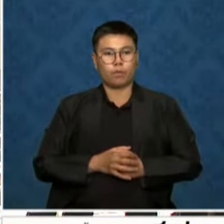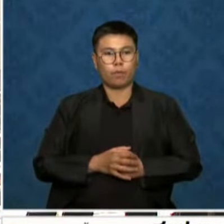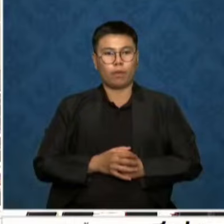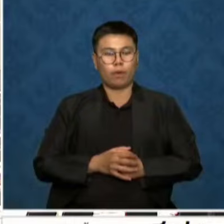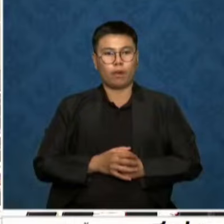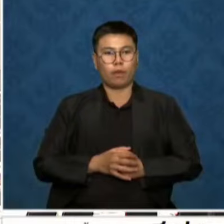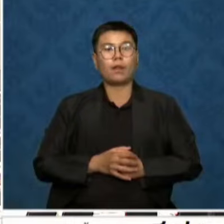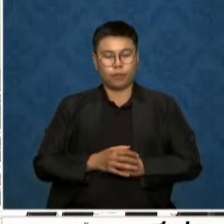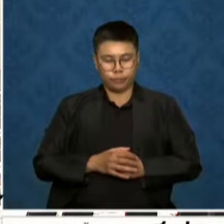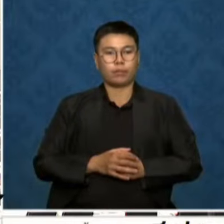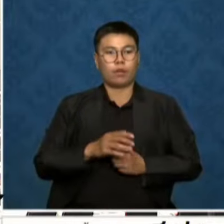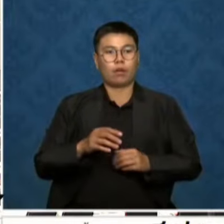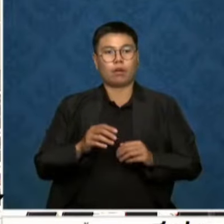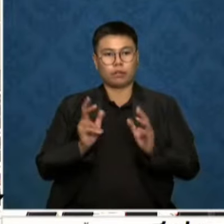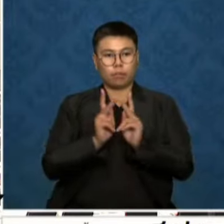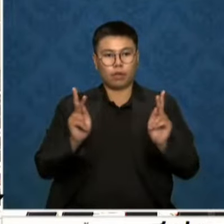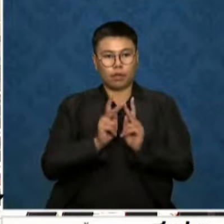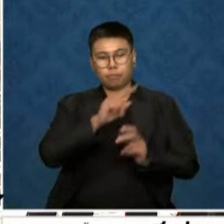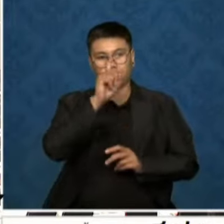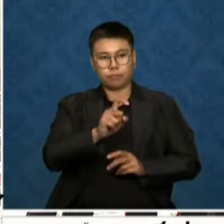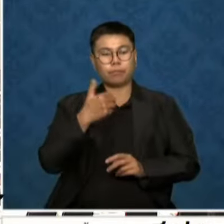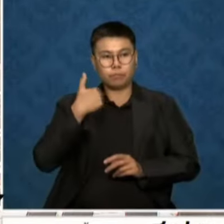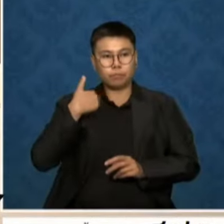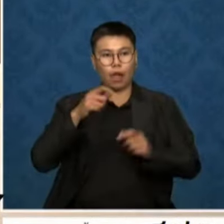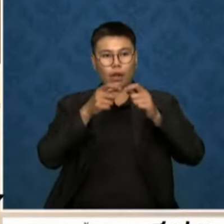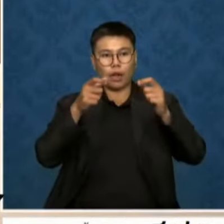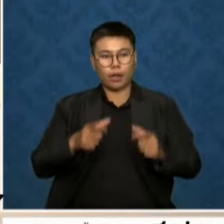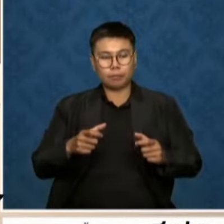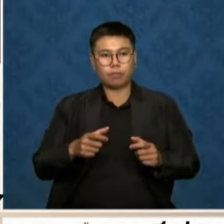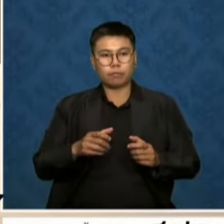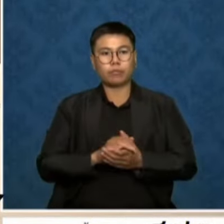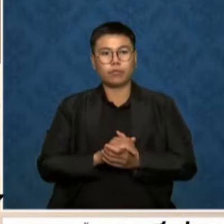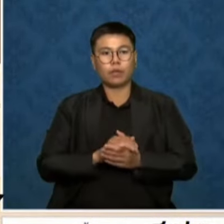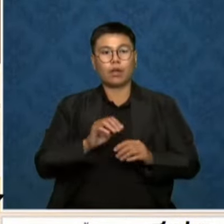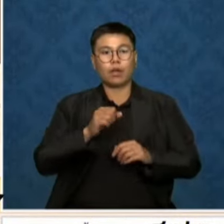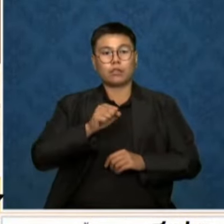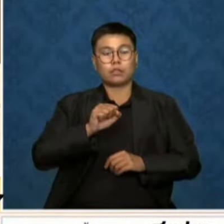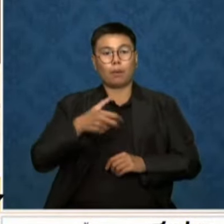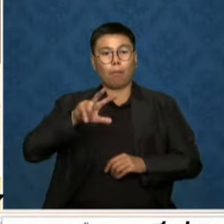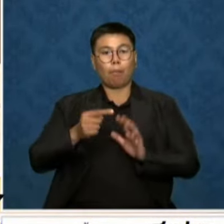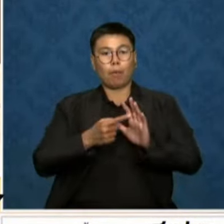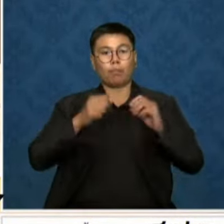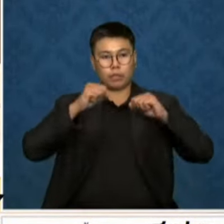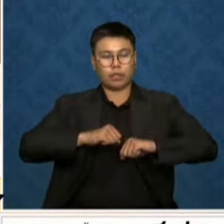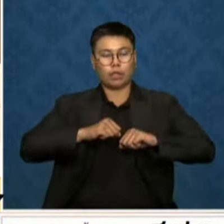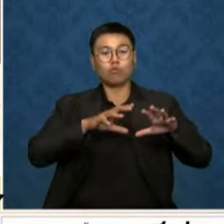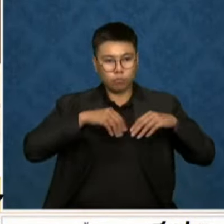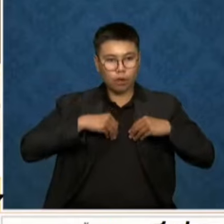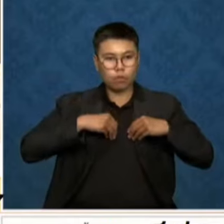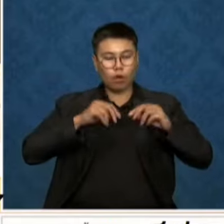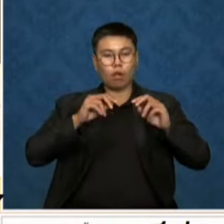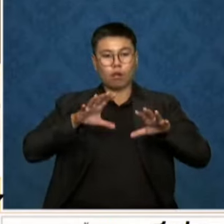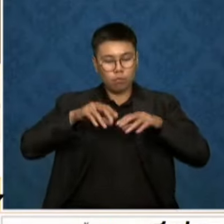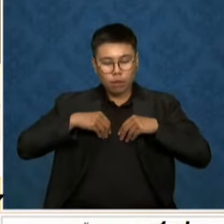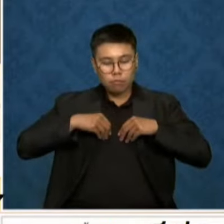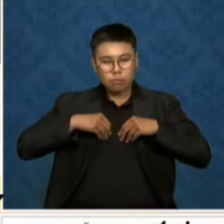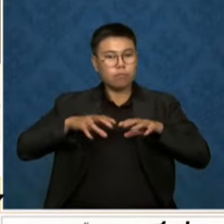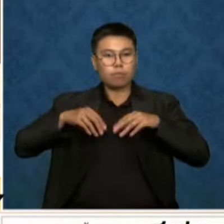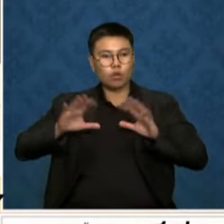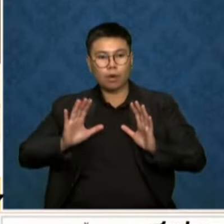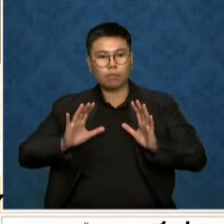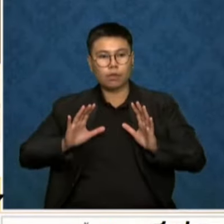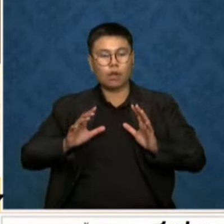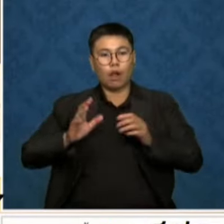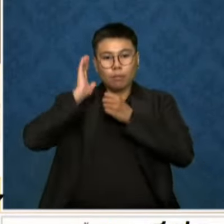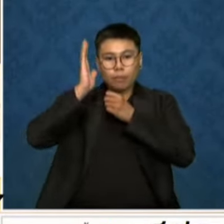ครับเนื่องจากคณะกรรมการได้เสนอข้อสังเกตไว้ในรายงานเพื่อให้สภาพิจารณาลงมติว่าจะเห็นด้วยกับข้อสังเกตของคณะกรรมการหรือไม่โด